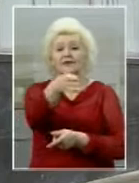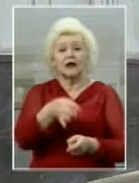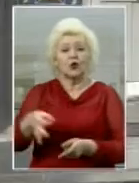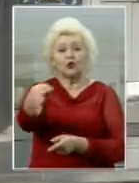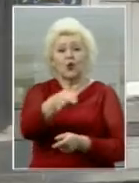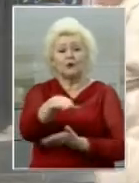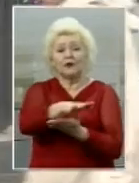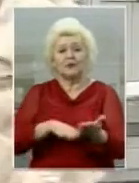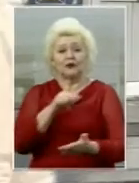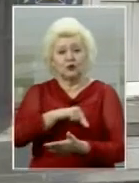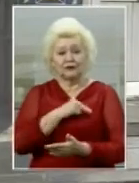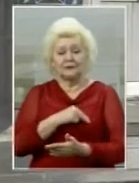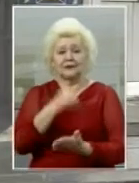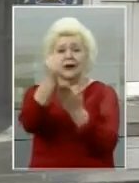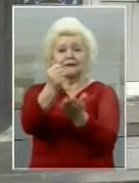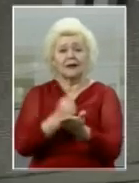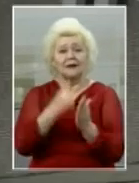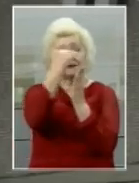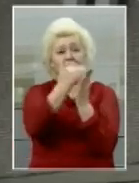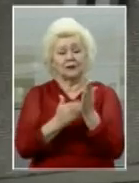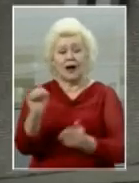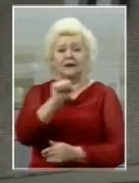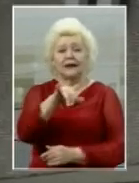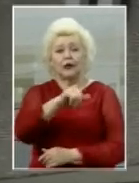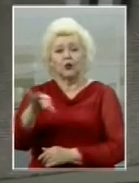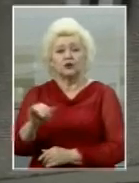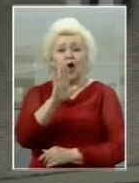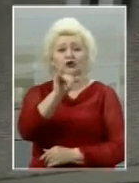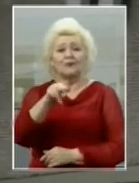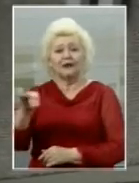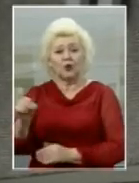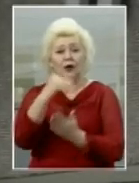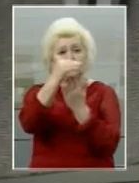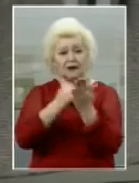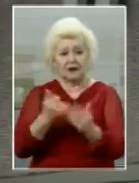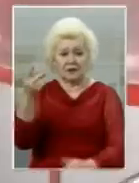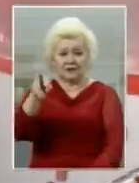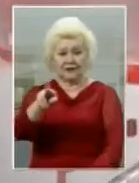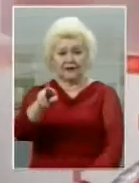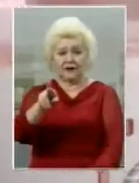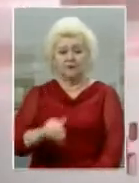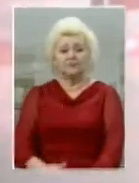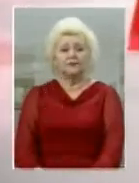області продовжують працювати за стандартним графіком. Андрій Усов, Володимир Чепиного, телеканал «Скіфія».